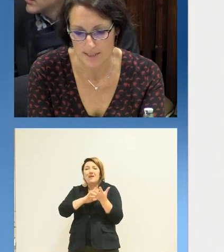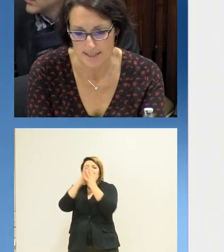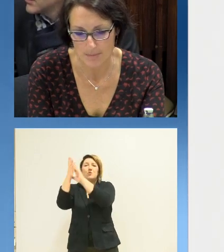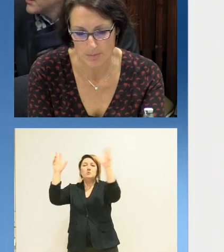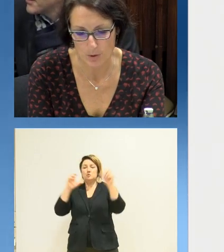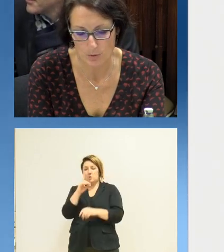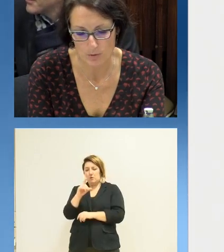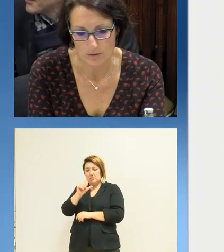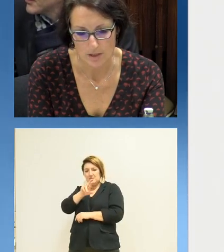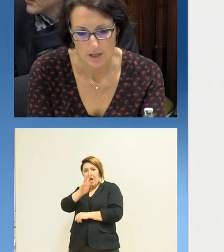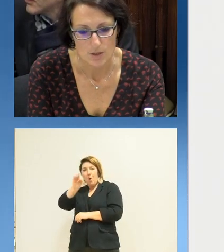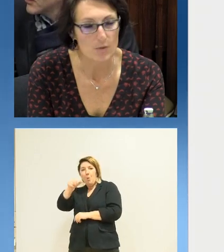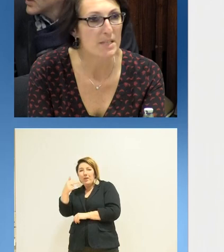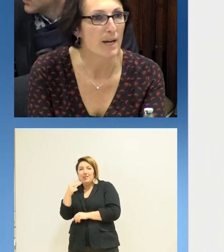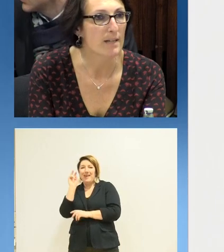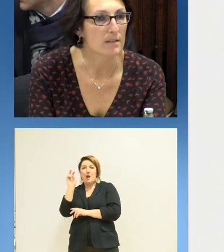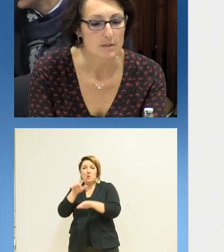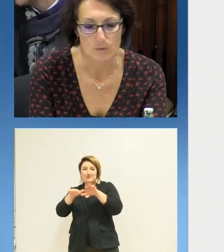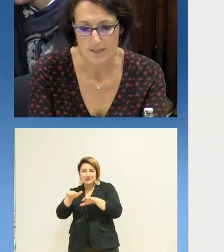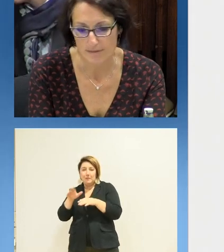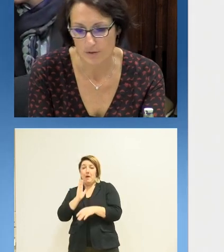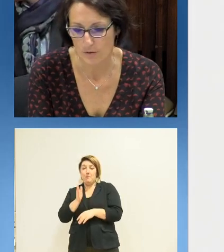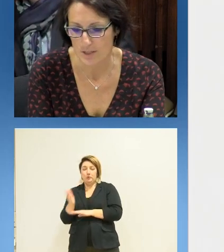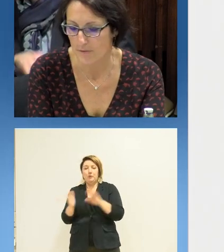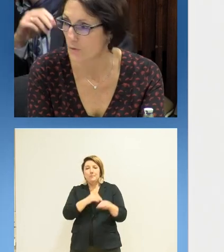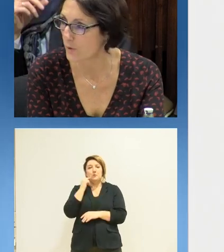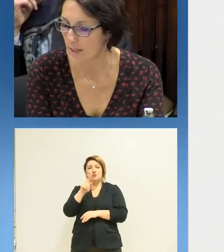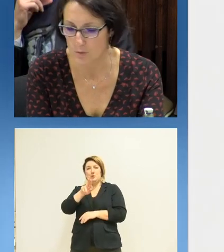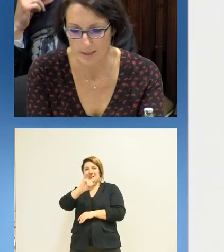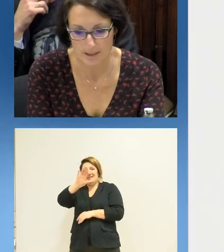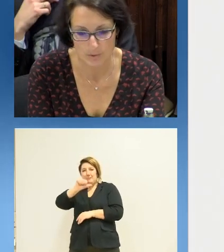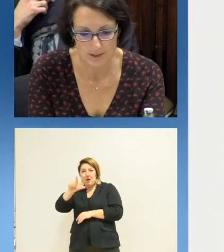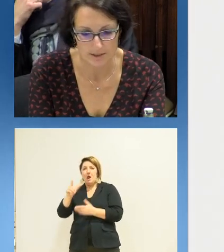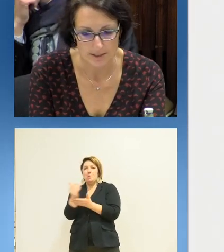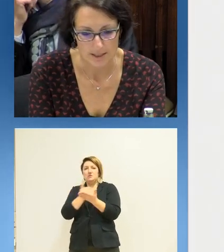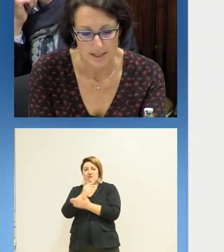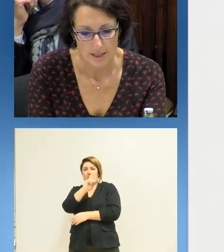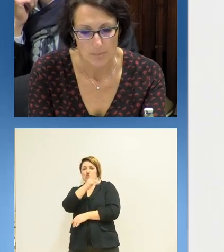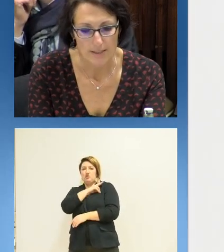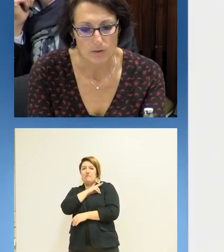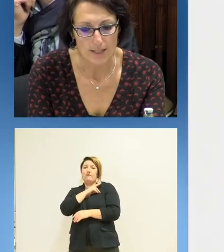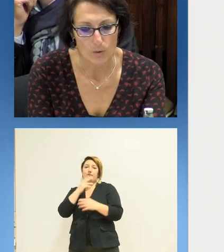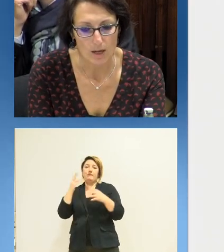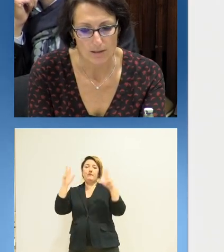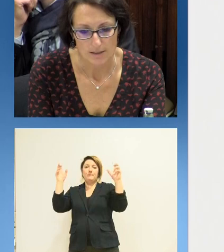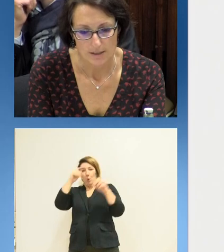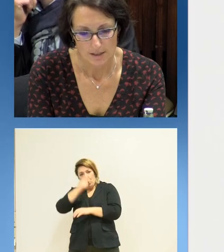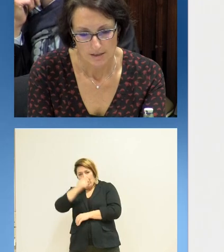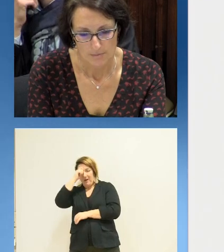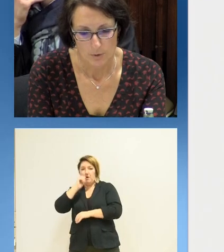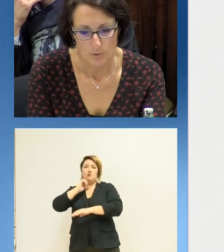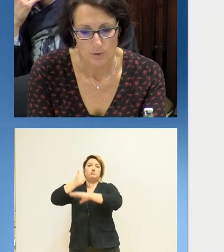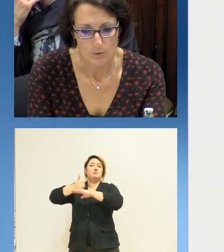écosystèmes à bordeaux jean-guy balle conservateur en chef honoraire du patrimoine bertand lacroix